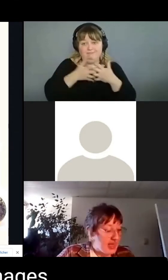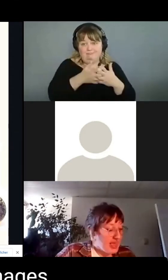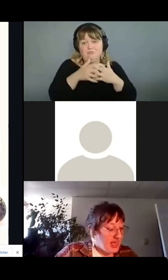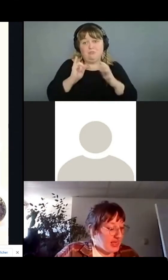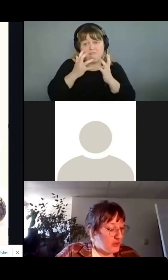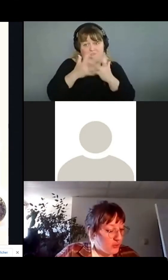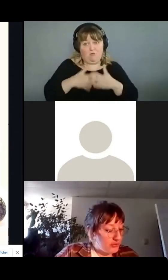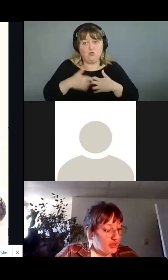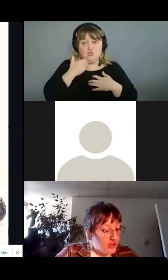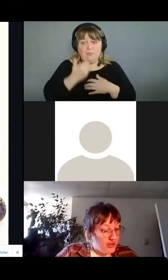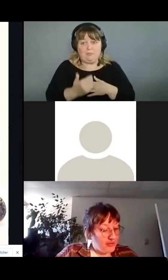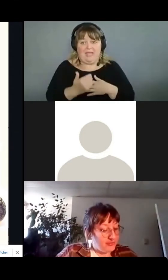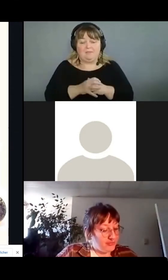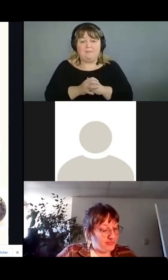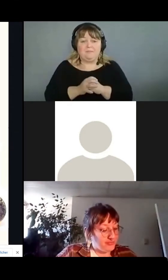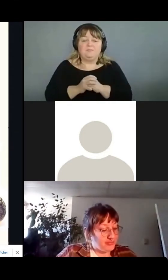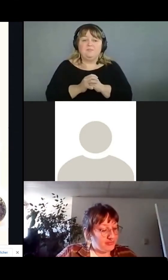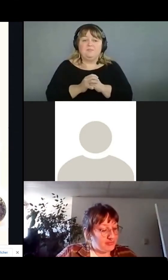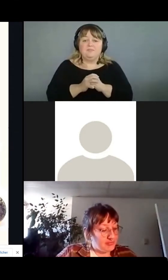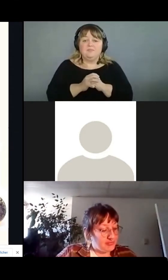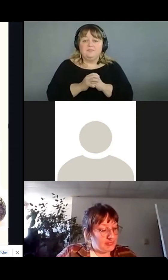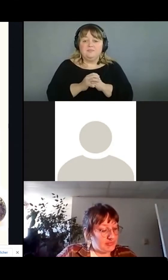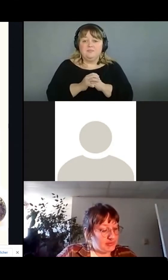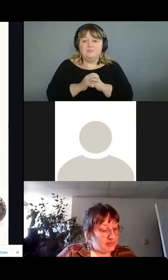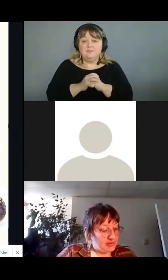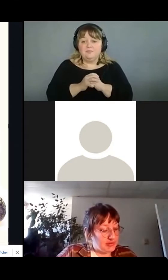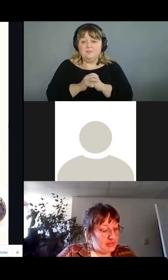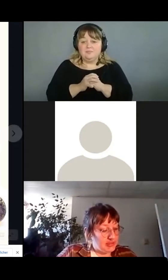fonctionnent bien. Et donc,